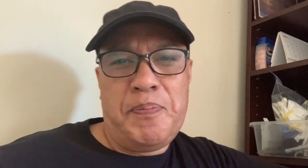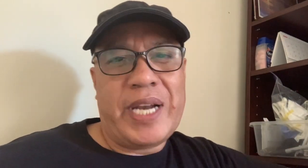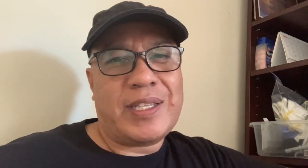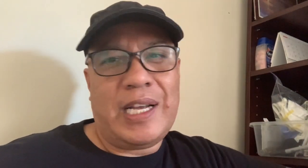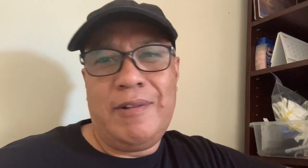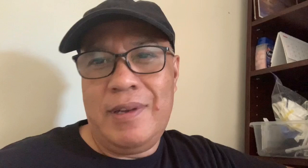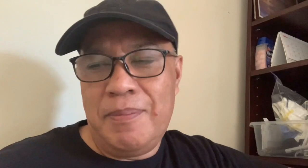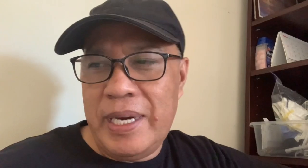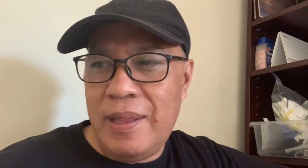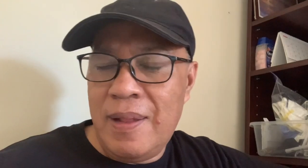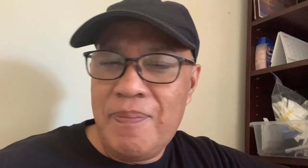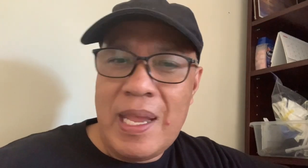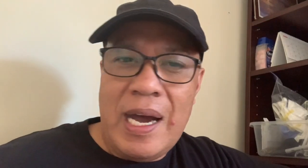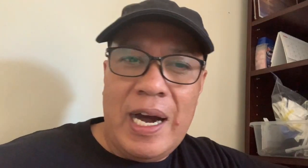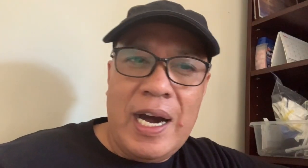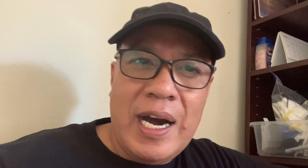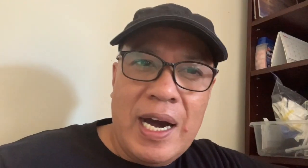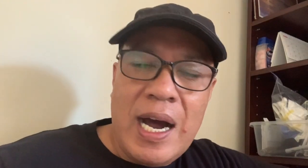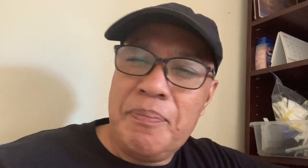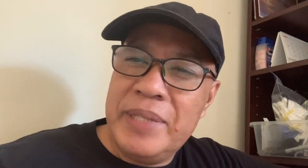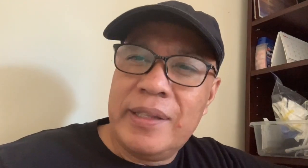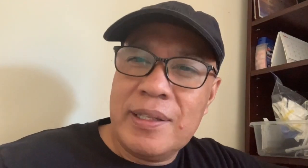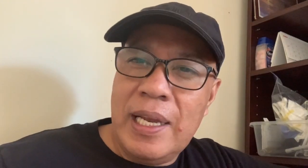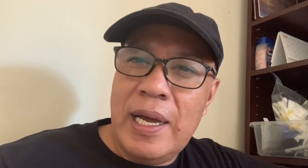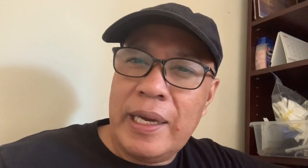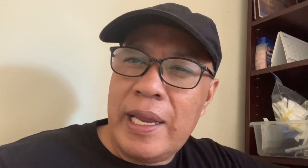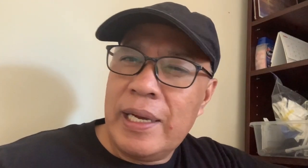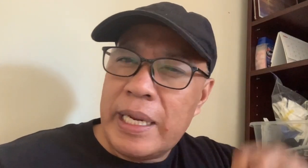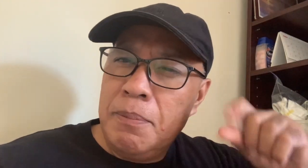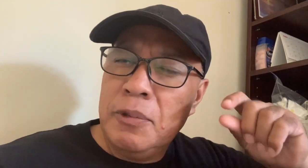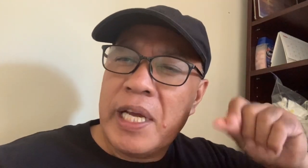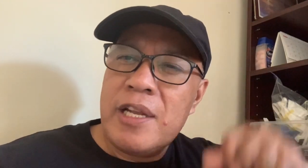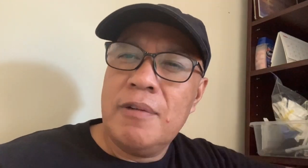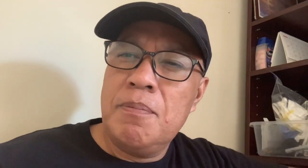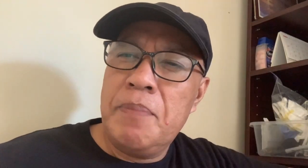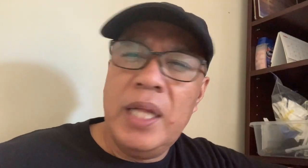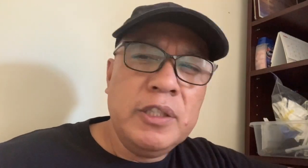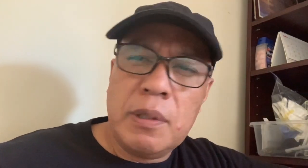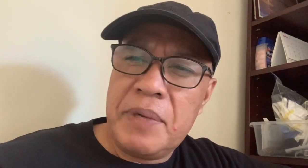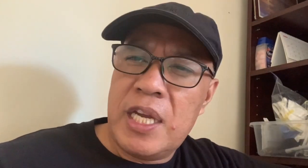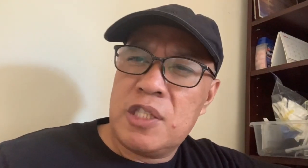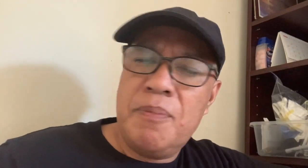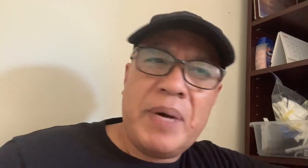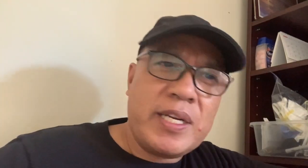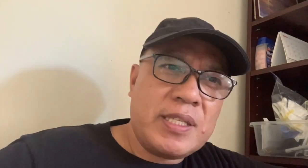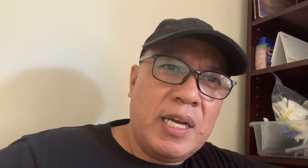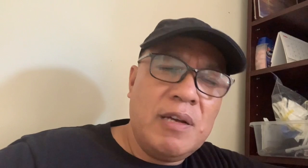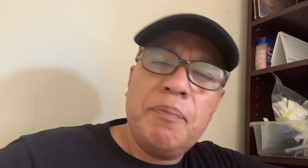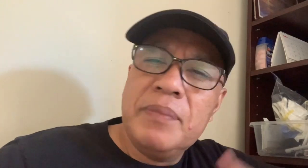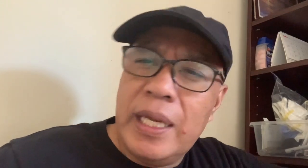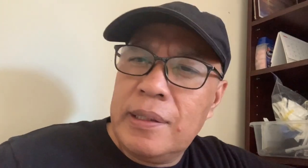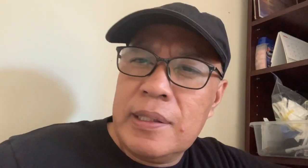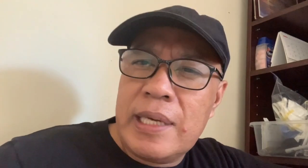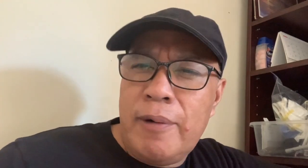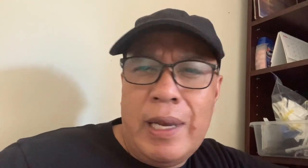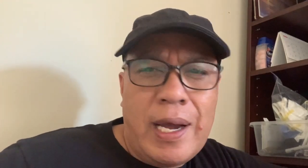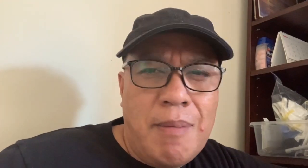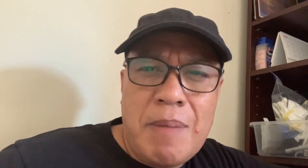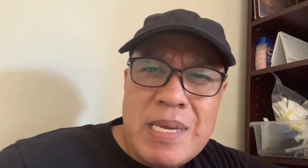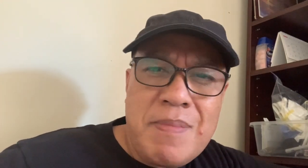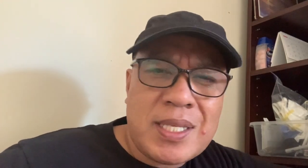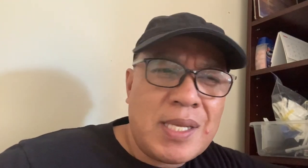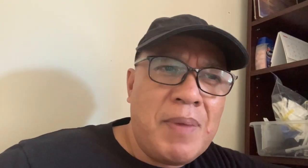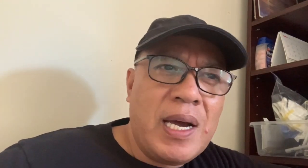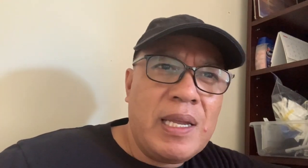so para sa ganun naman updated ka lagi. Click mo na rin yung bell notification para sa ganun updated ka, wala